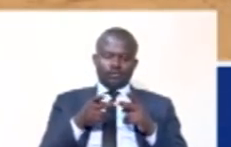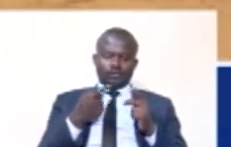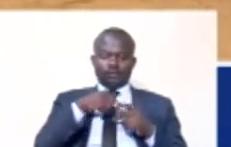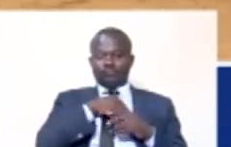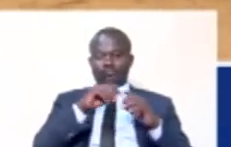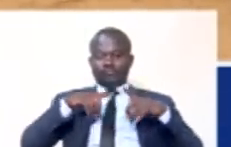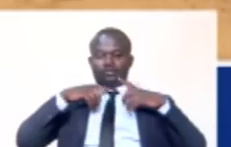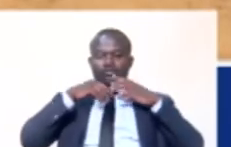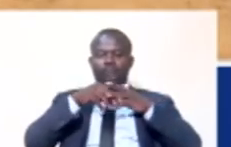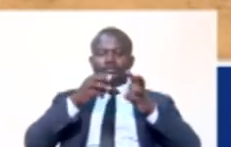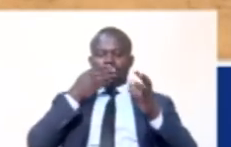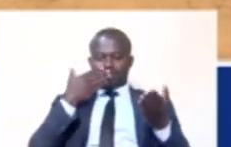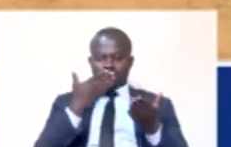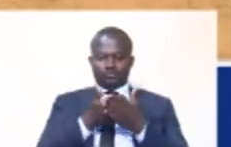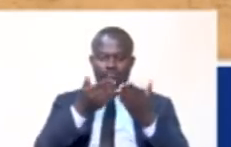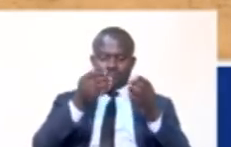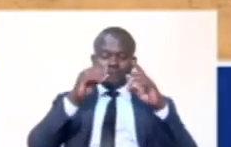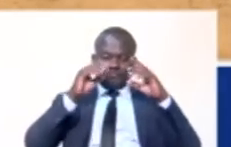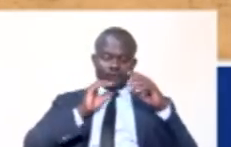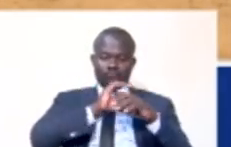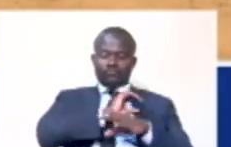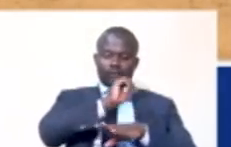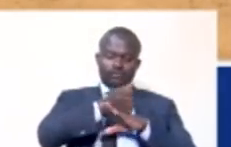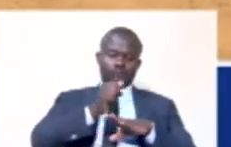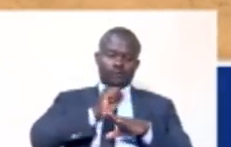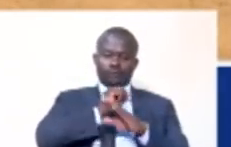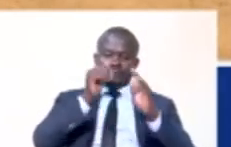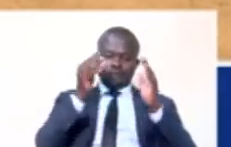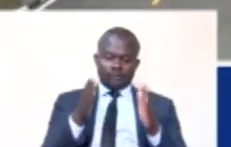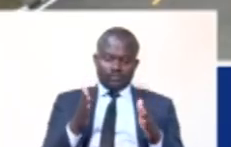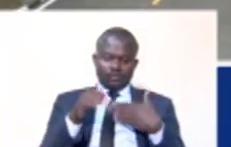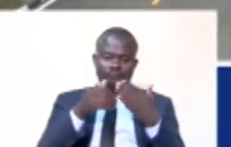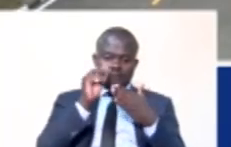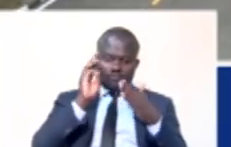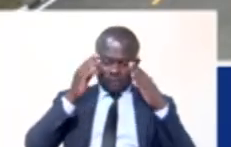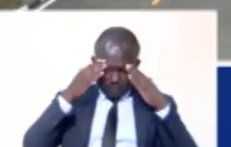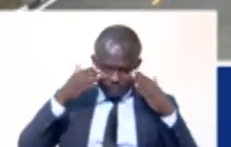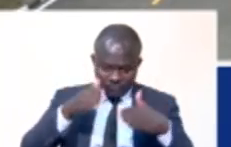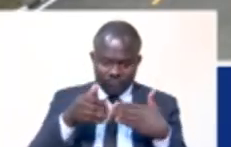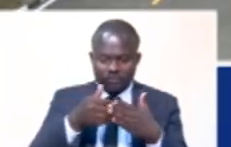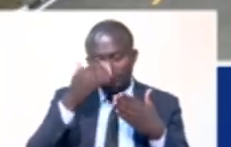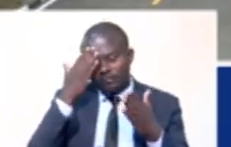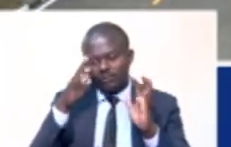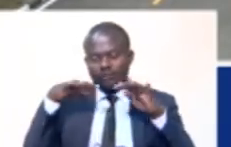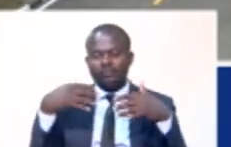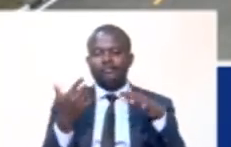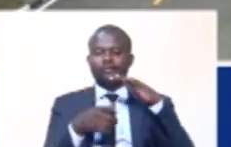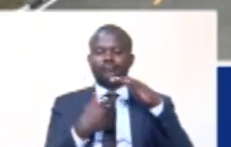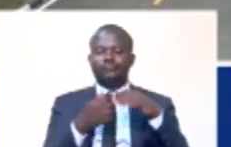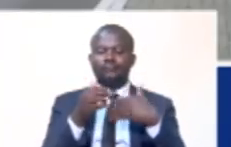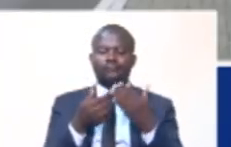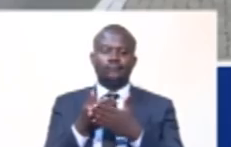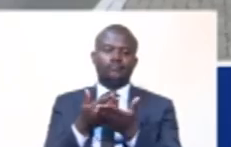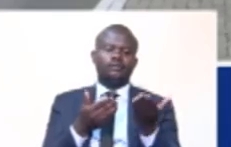neza. Iyi komisiyo rero yashyizweho na Sena izibanda kureba imiterere y'iyo midugudu,